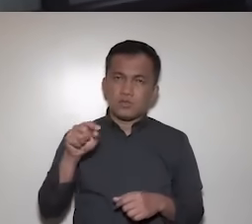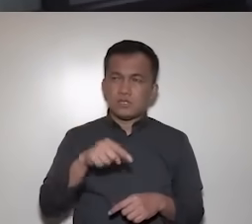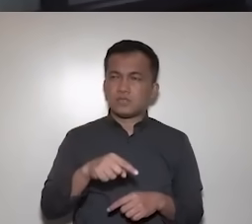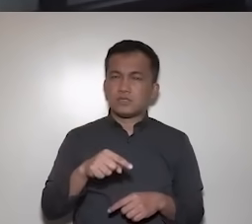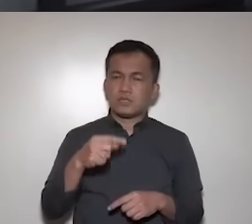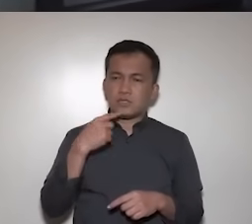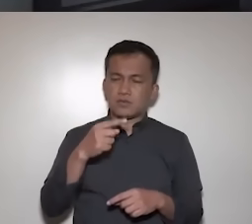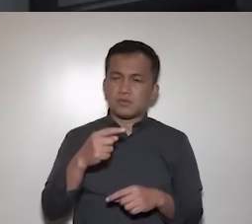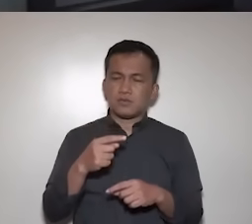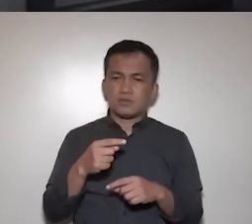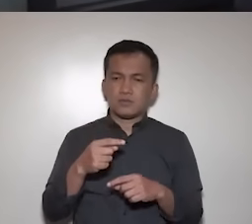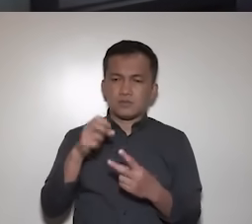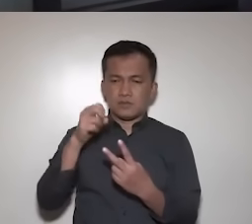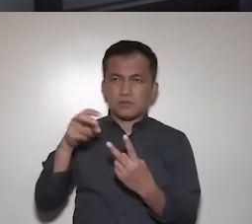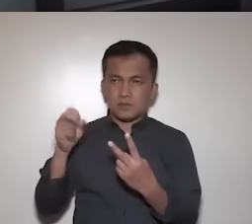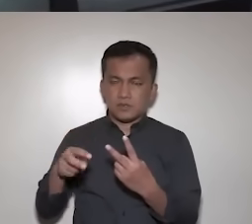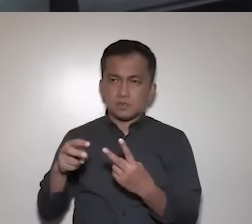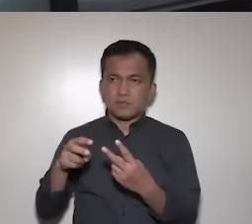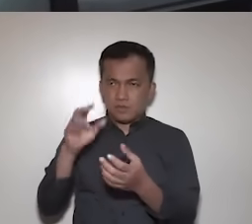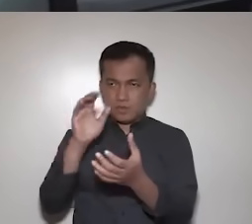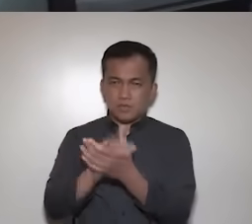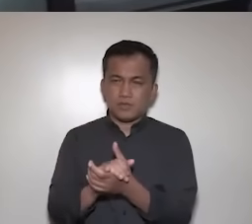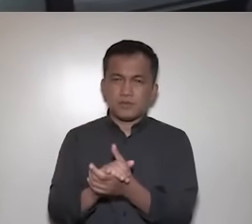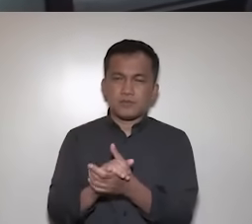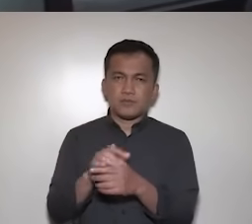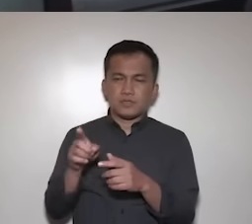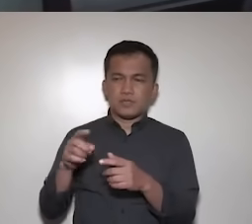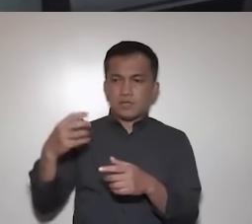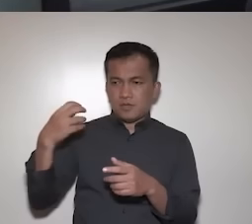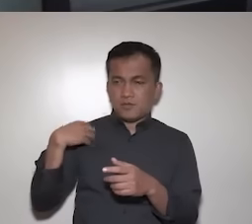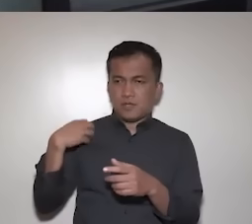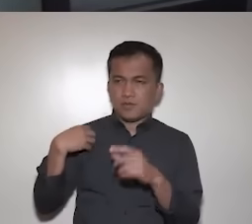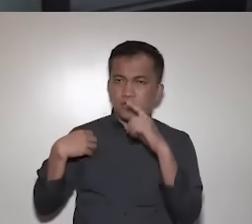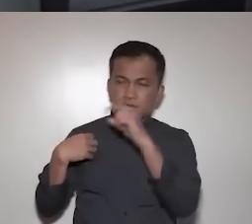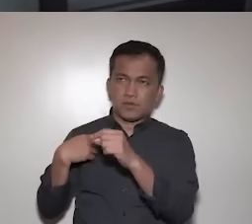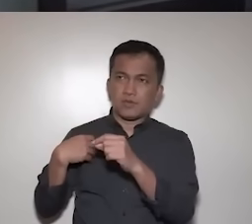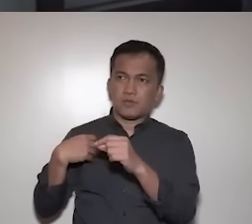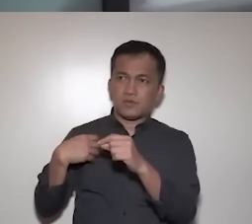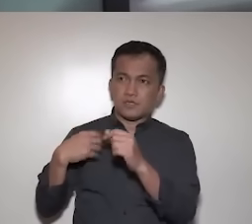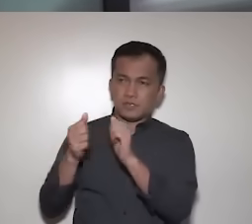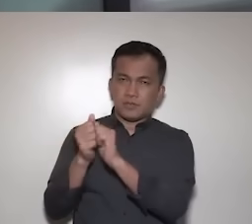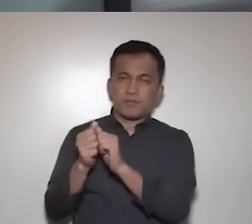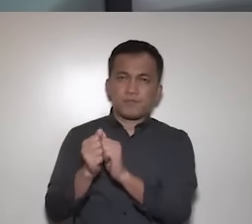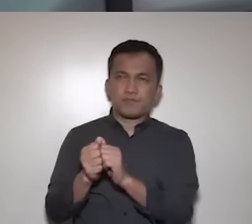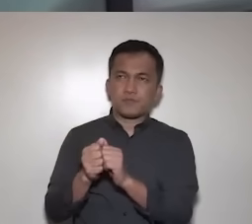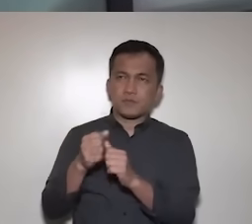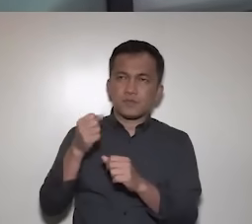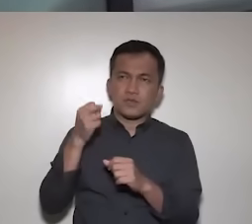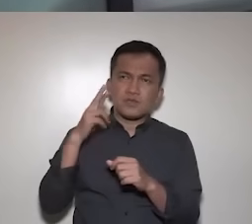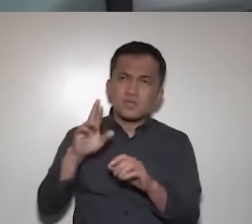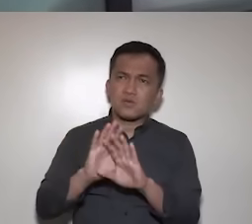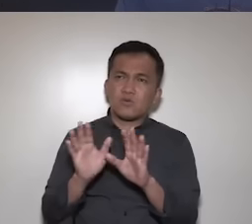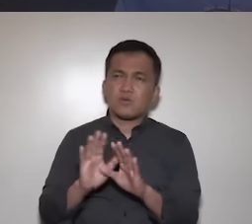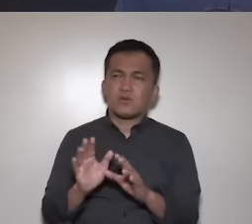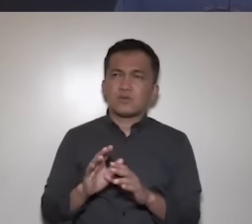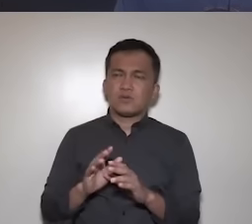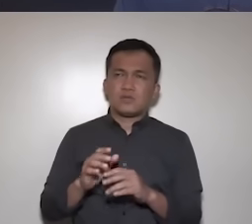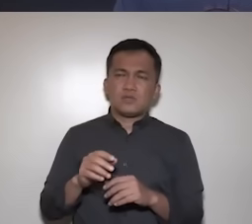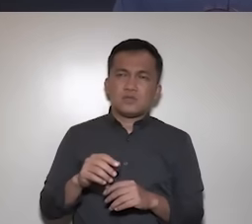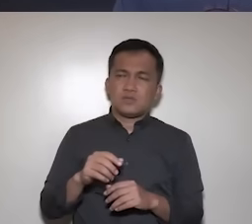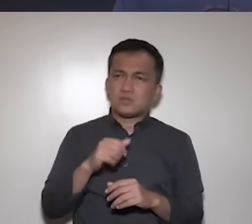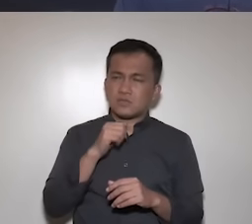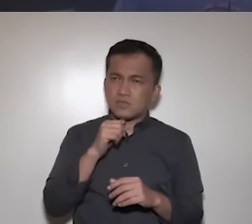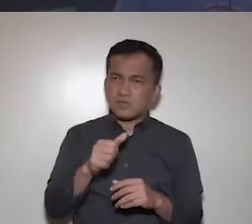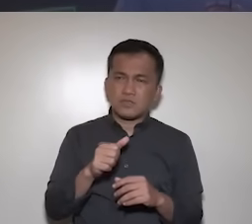ay nangikipag-apid dito sa may asawa. Pati sir, yung amo, isumbong natin yung amo, sabihin natin yung amo kasabwat. Huwag naman, sir, kasi hindi na,